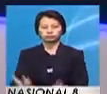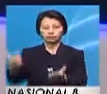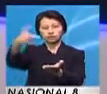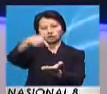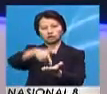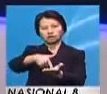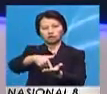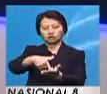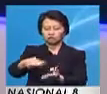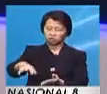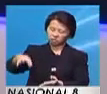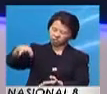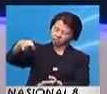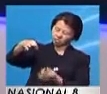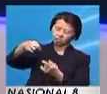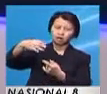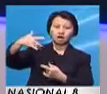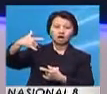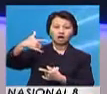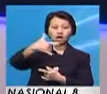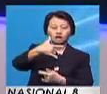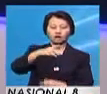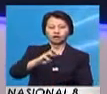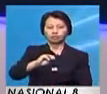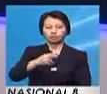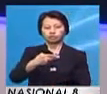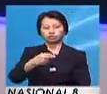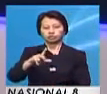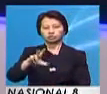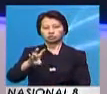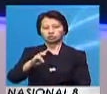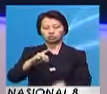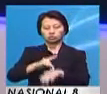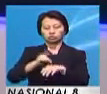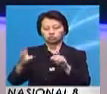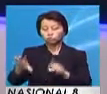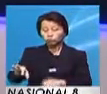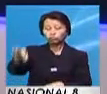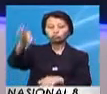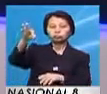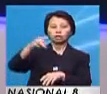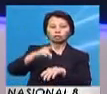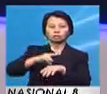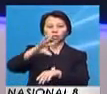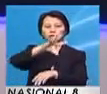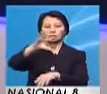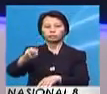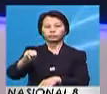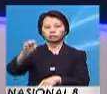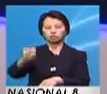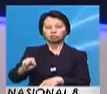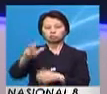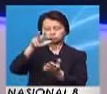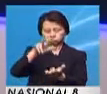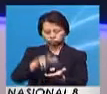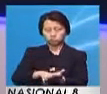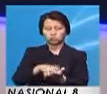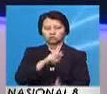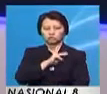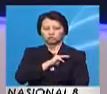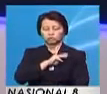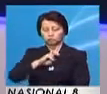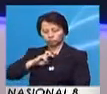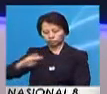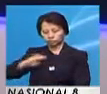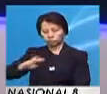Lagi serpihan dipercayai milik pesawat MH370 ditemui di Afrika Selatan. Dan perkara itu telah pun disahkan Menteri Pengangkutan Datuk Seri